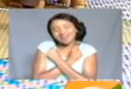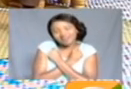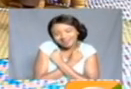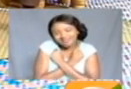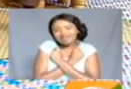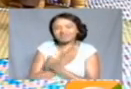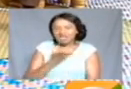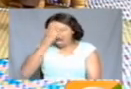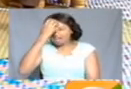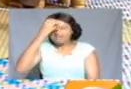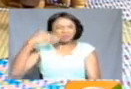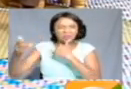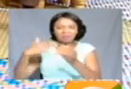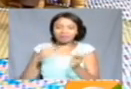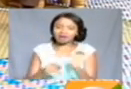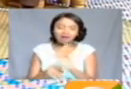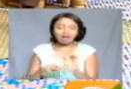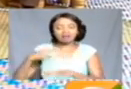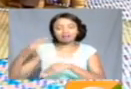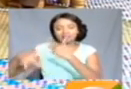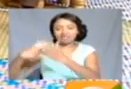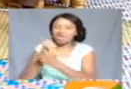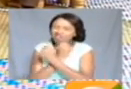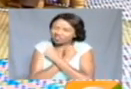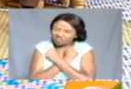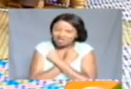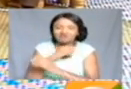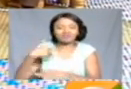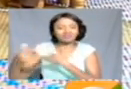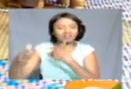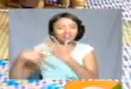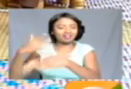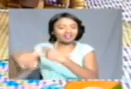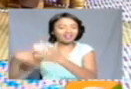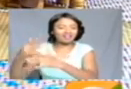zaidi, atabadilisha tabia. Ni sawa tuna mtu anayelia